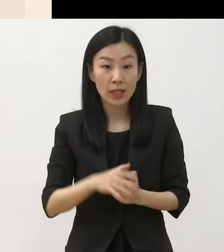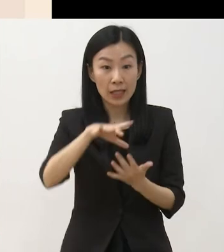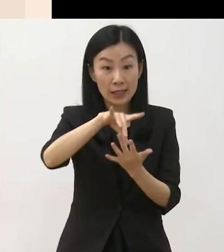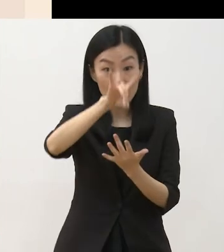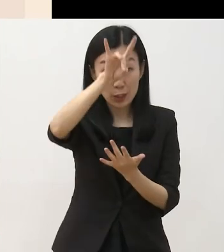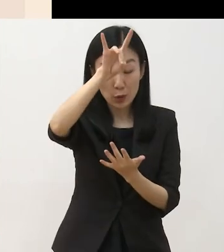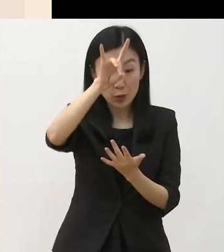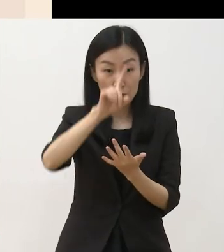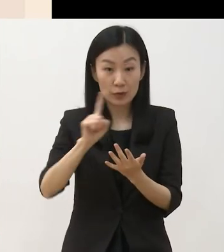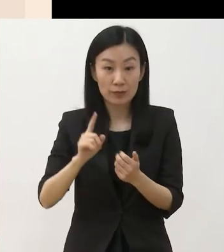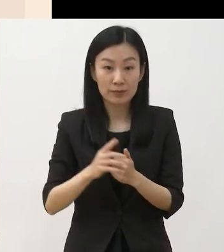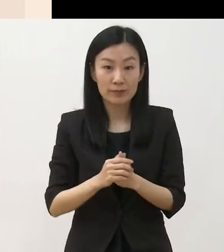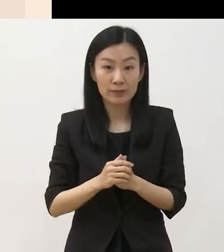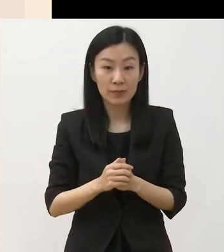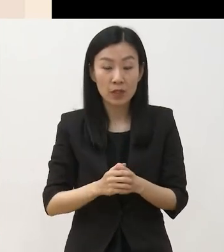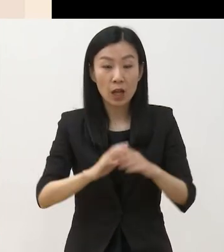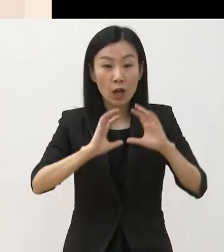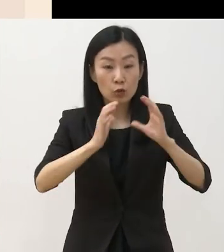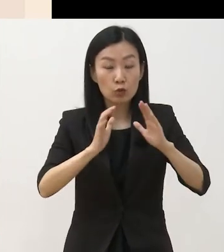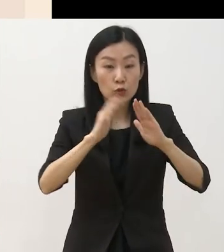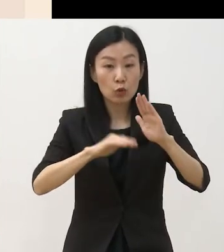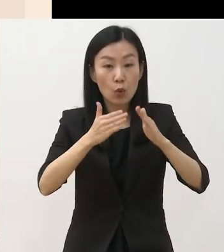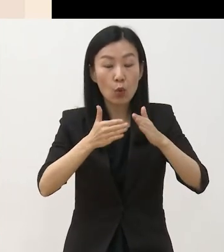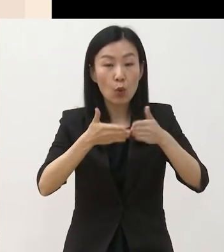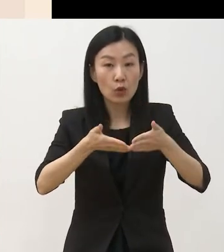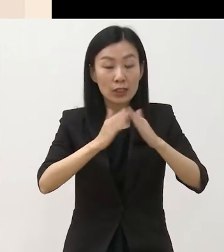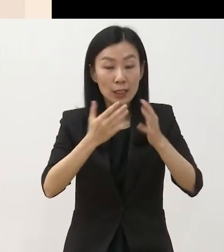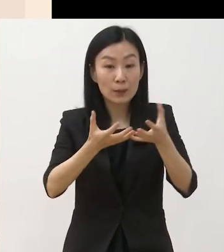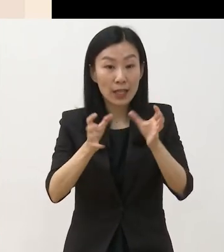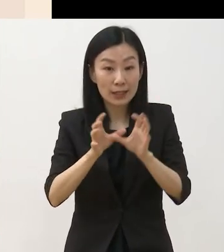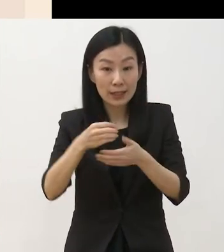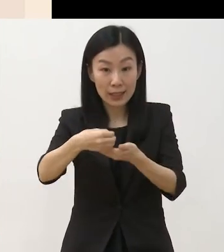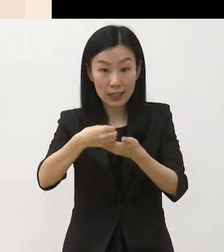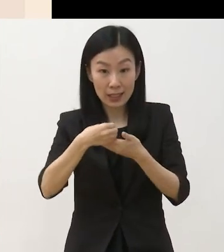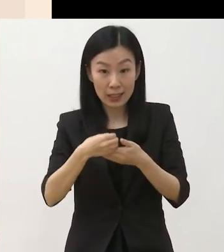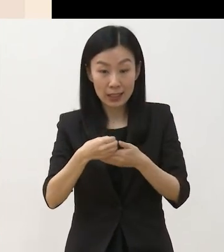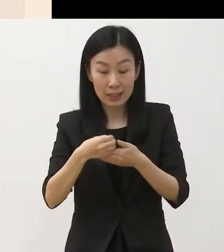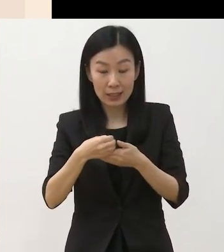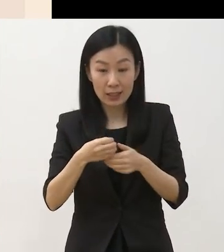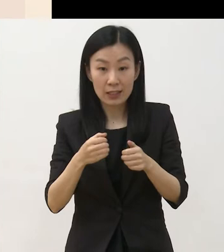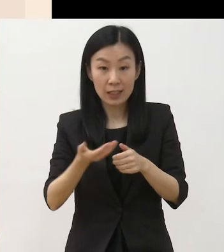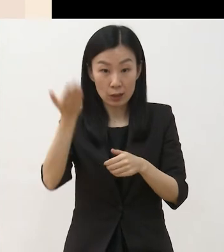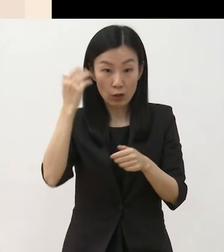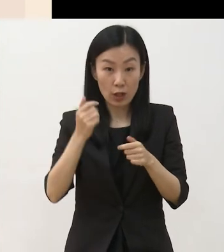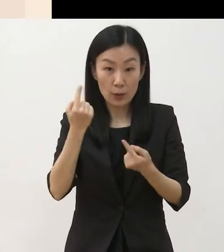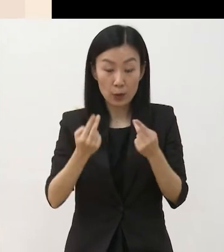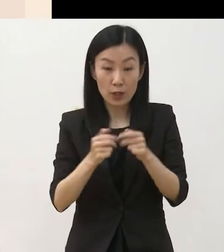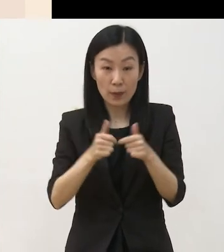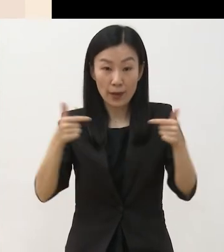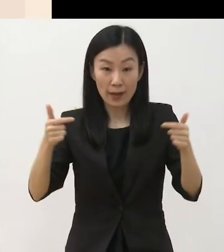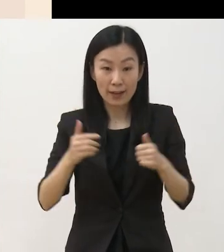분야는 국공립단체의 채용 분야가 확대되었습니다. 그간에는 국공립단체는 창작 실현 분야만